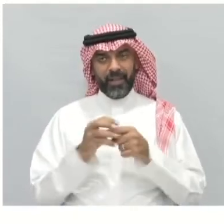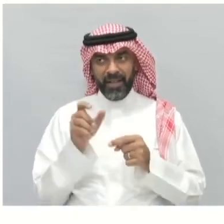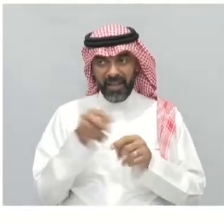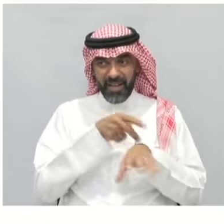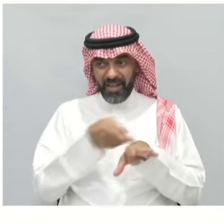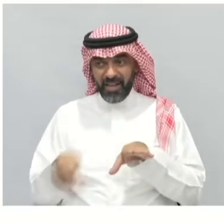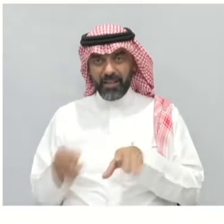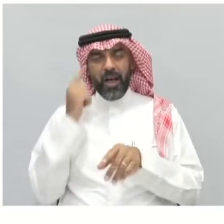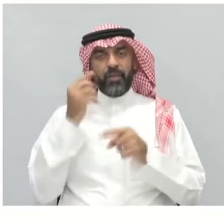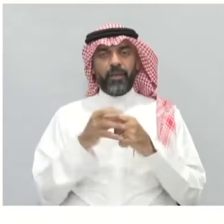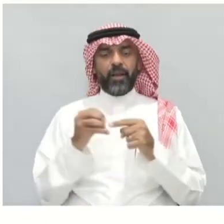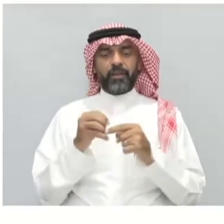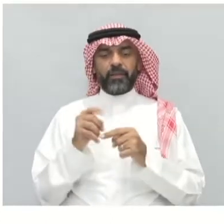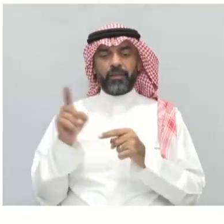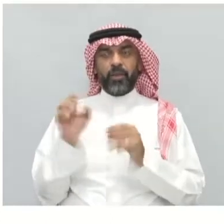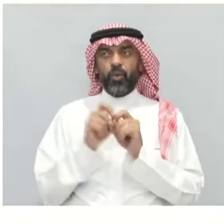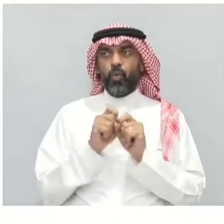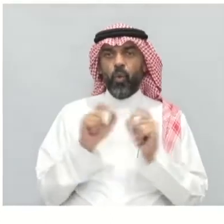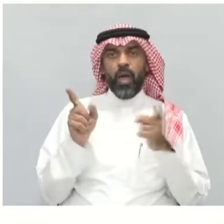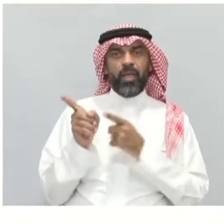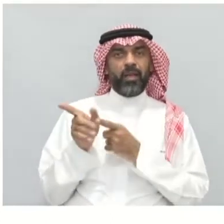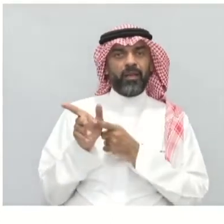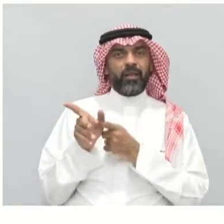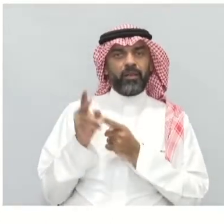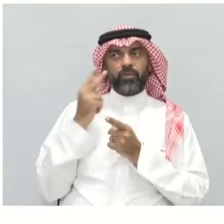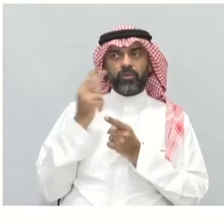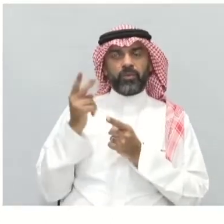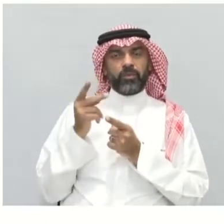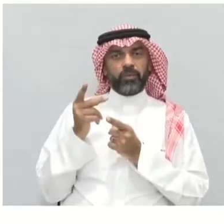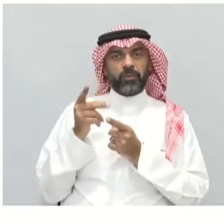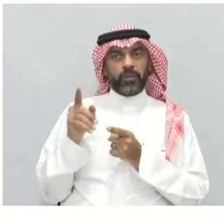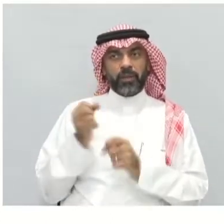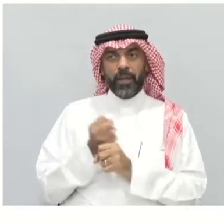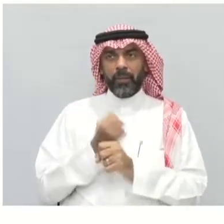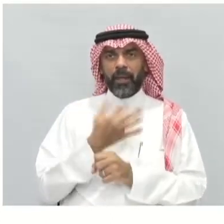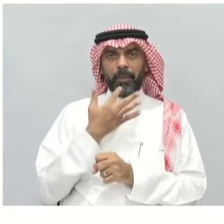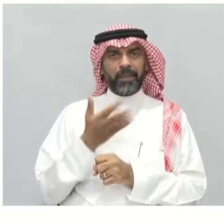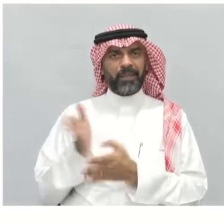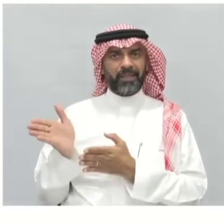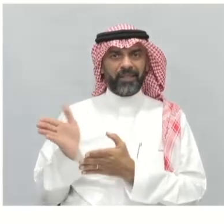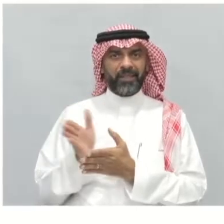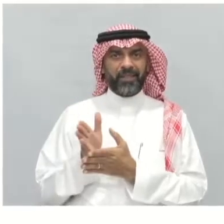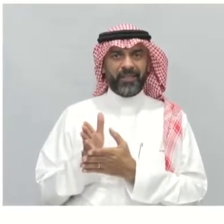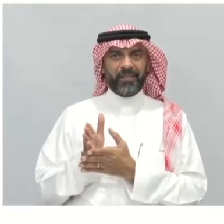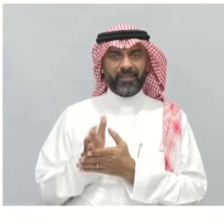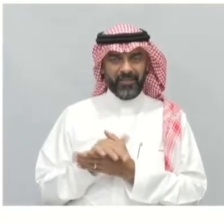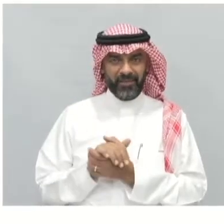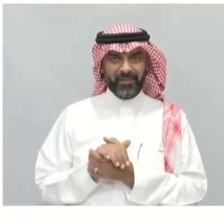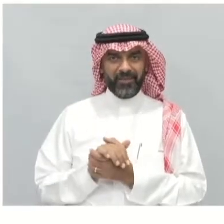شفت الان كيف المعطيات اللي استخدمتها اصبحت الان عندي العمليه سهله اصبحت جدا